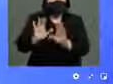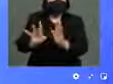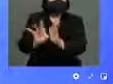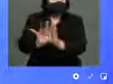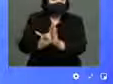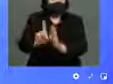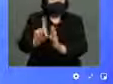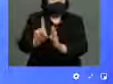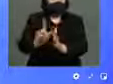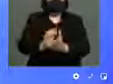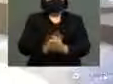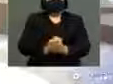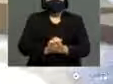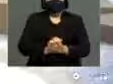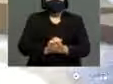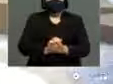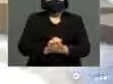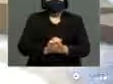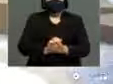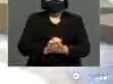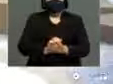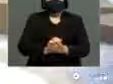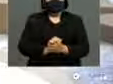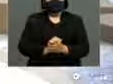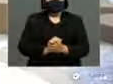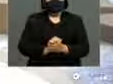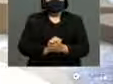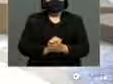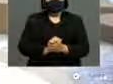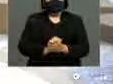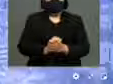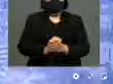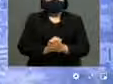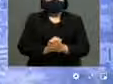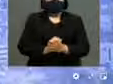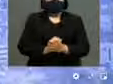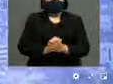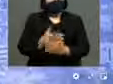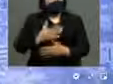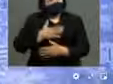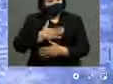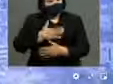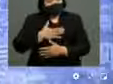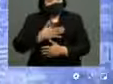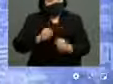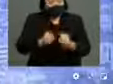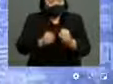ไหมฮะ ครับก็ขอเป็นกำลังใจ